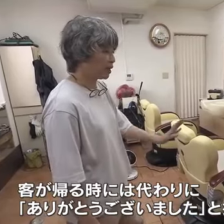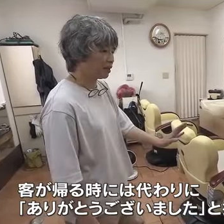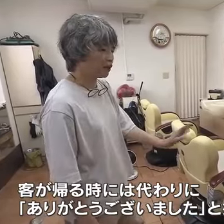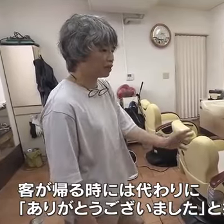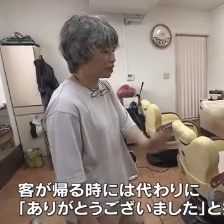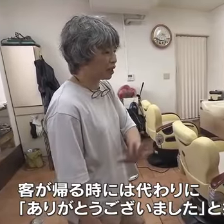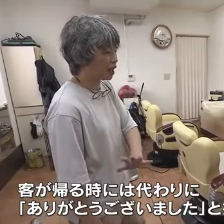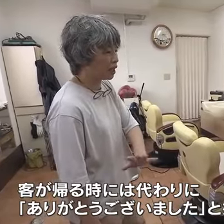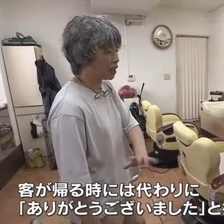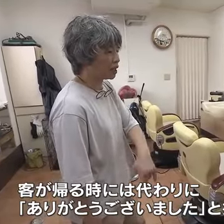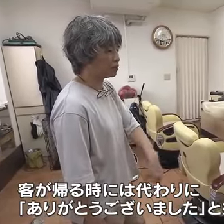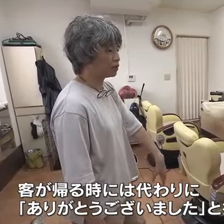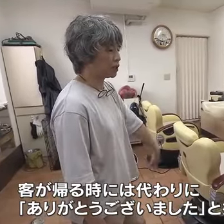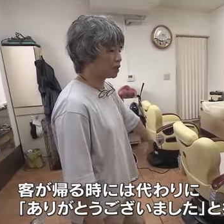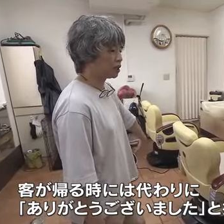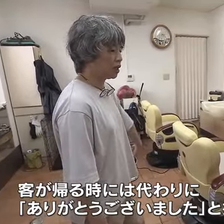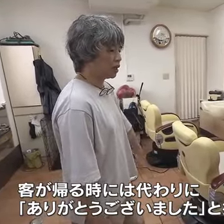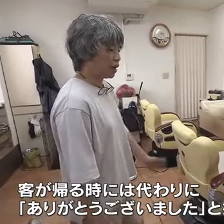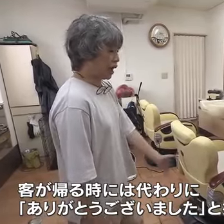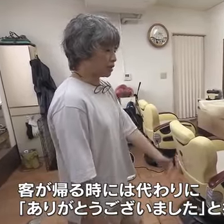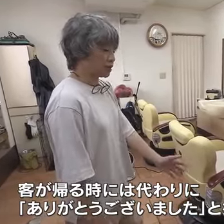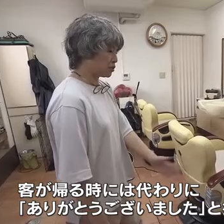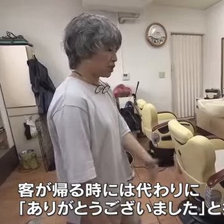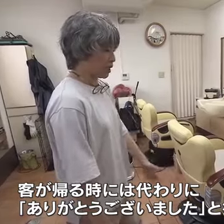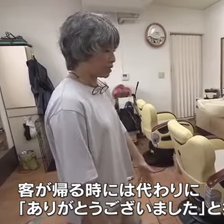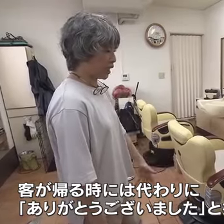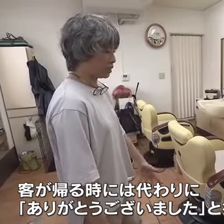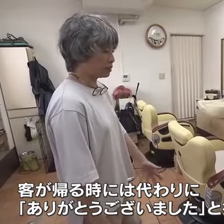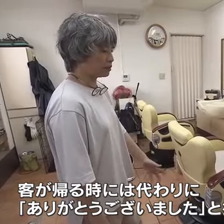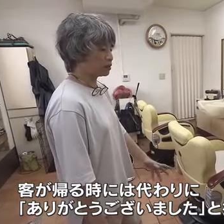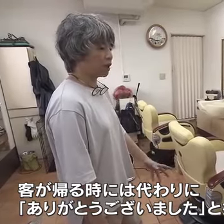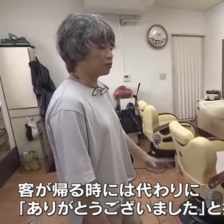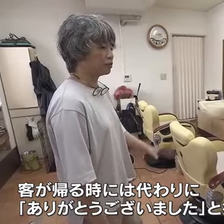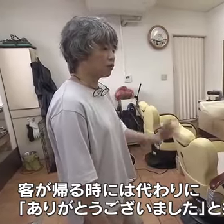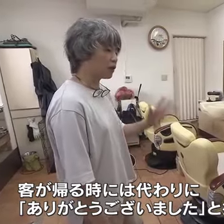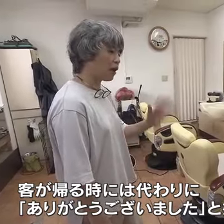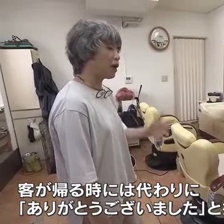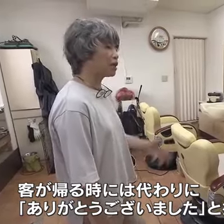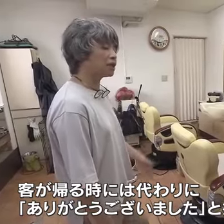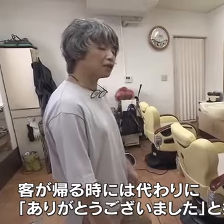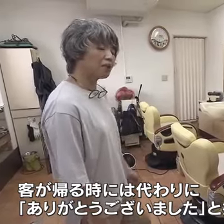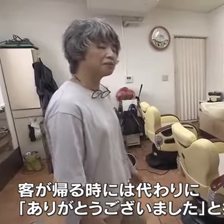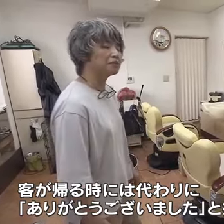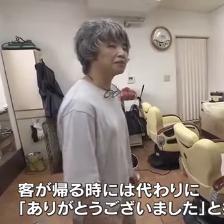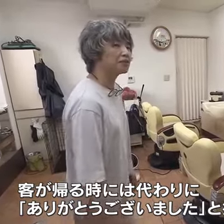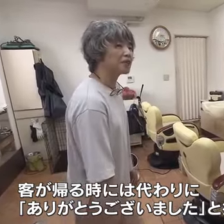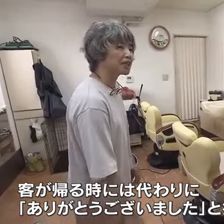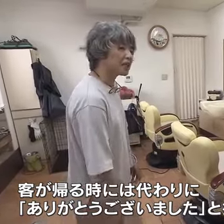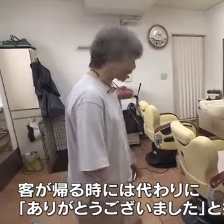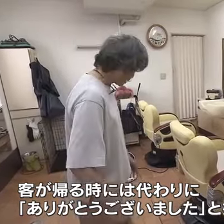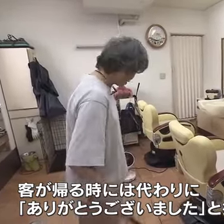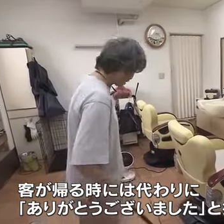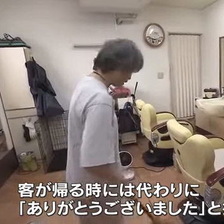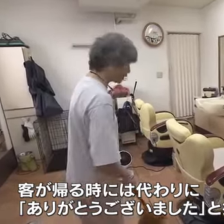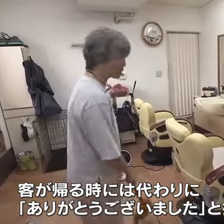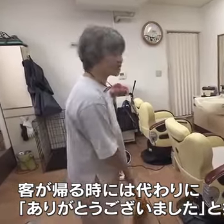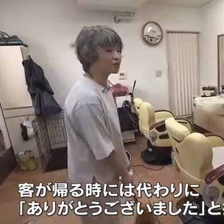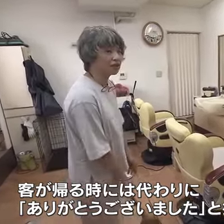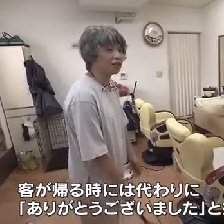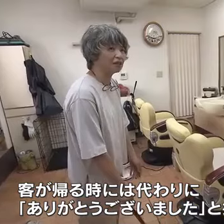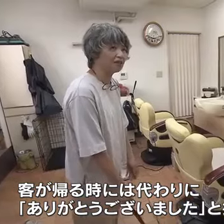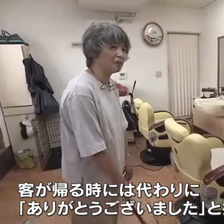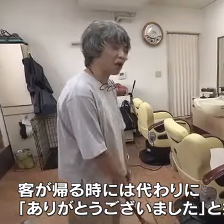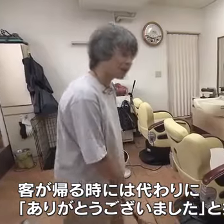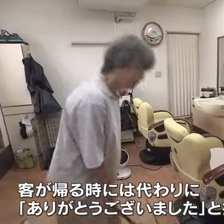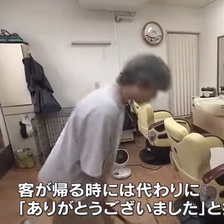終わってお客さん帰られる時に挨拶しなさいっていう、代わりに多分させられてた感じ